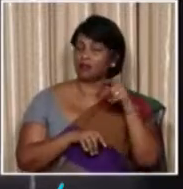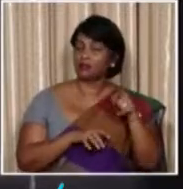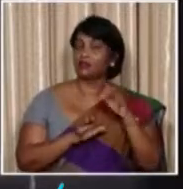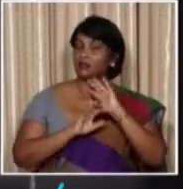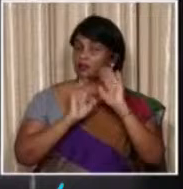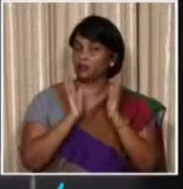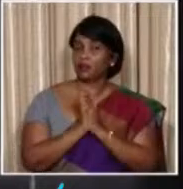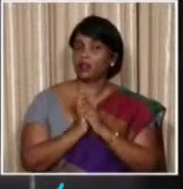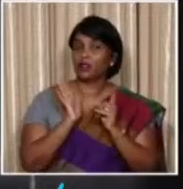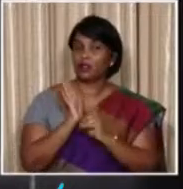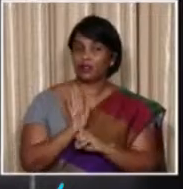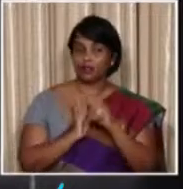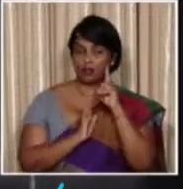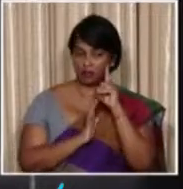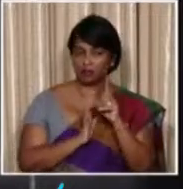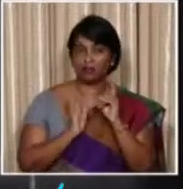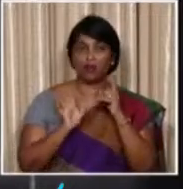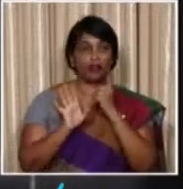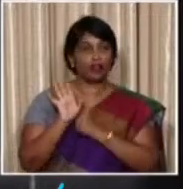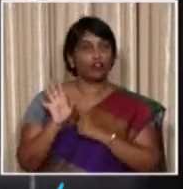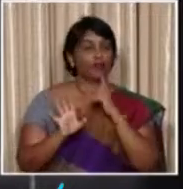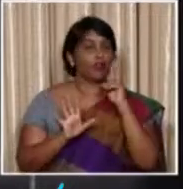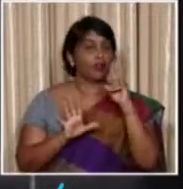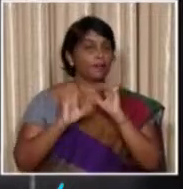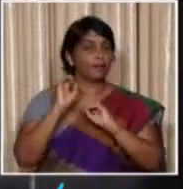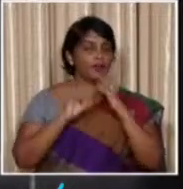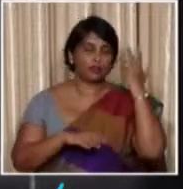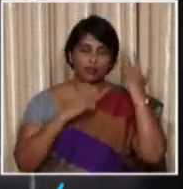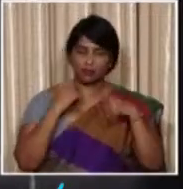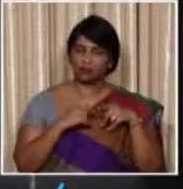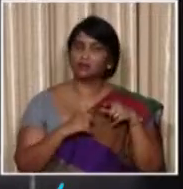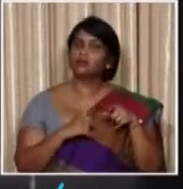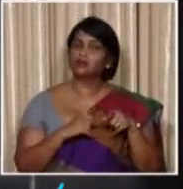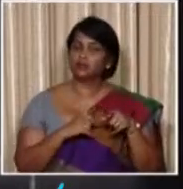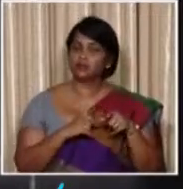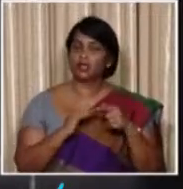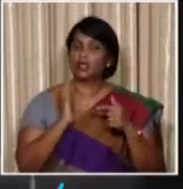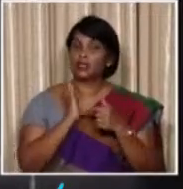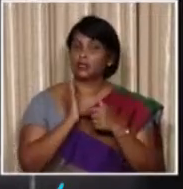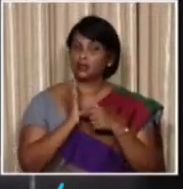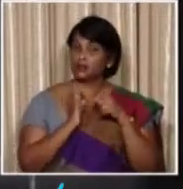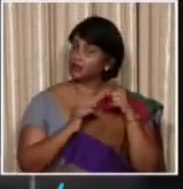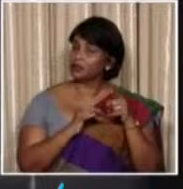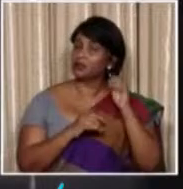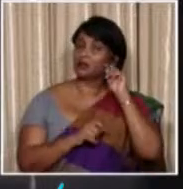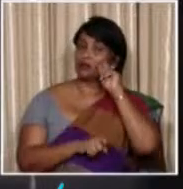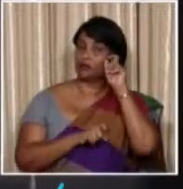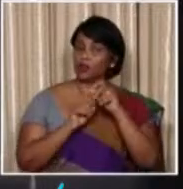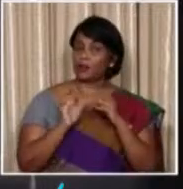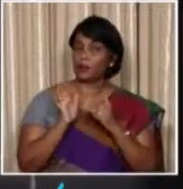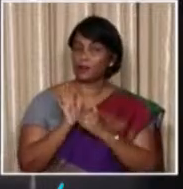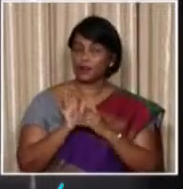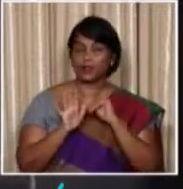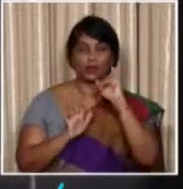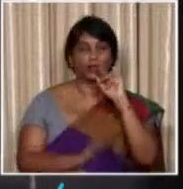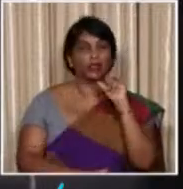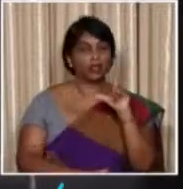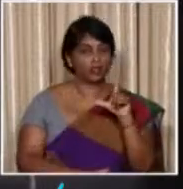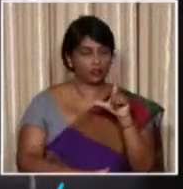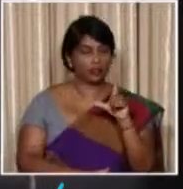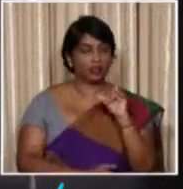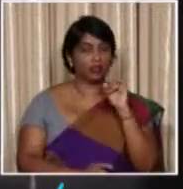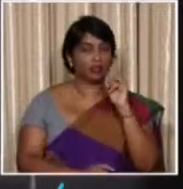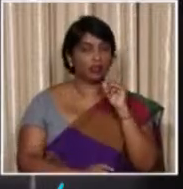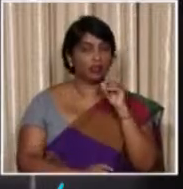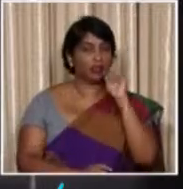aligahane lakshayai varshayakata 7.8 miyana. Tanzania we janagahanaya miliyana 67